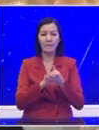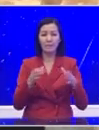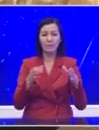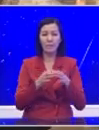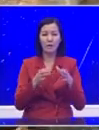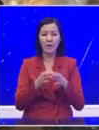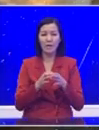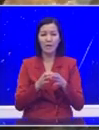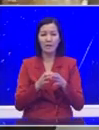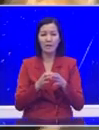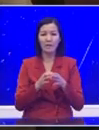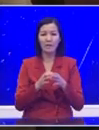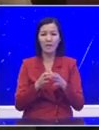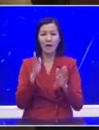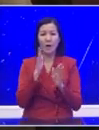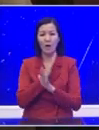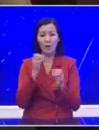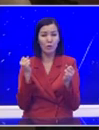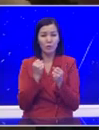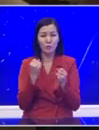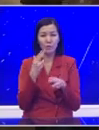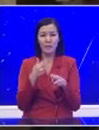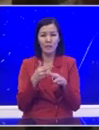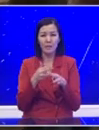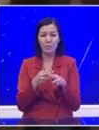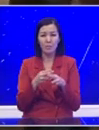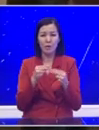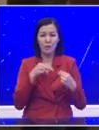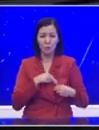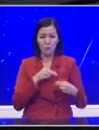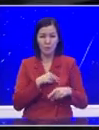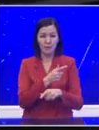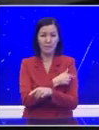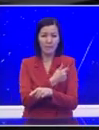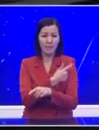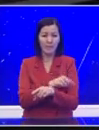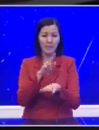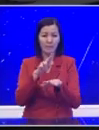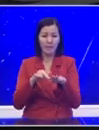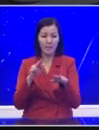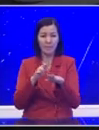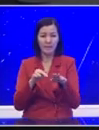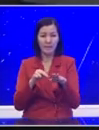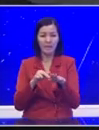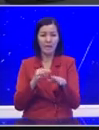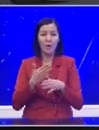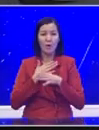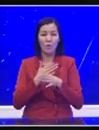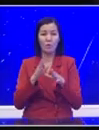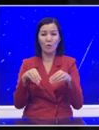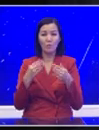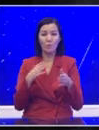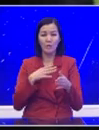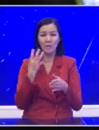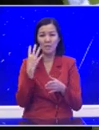уақытпен санаспай, әрі ауа райының салқындығына қарамай, жұмыс істеп жатқан аққалаттылар мен ішкі істер саласының мамандарына қолдау көрсетті.